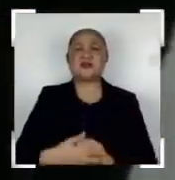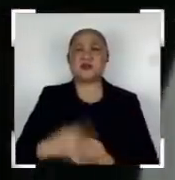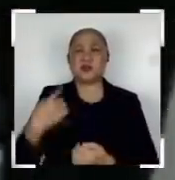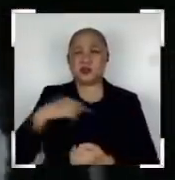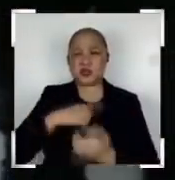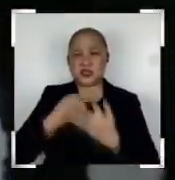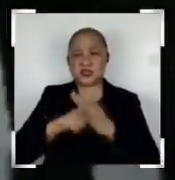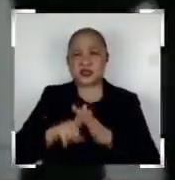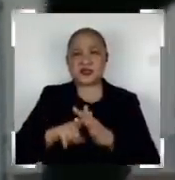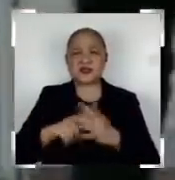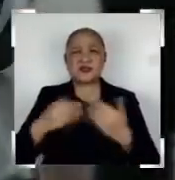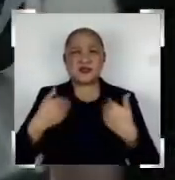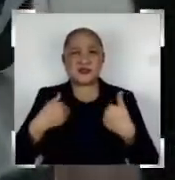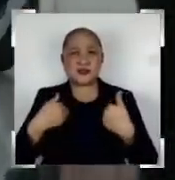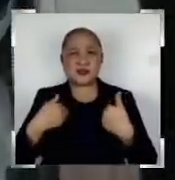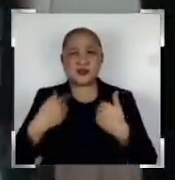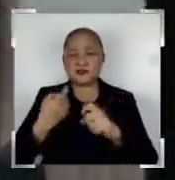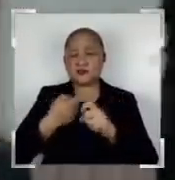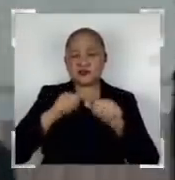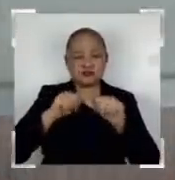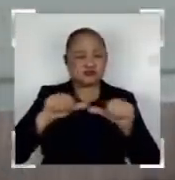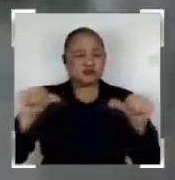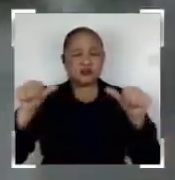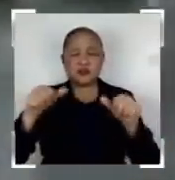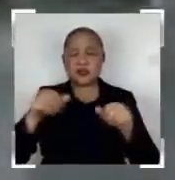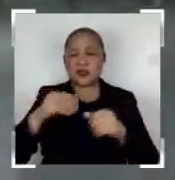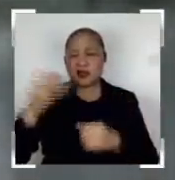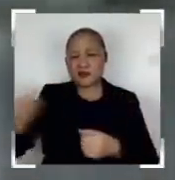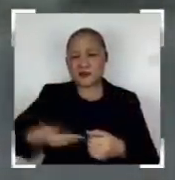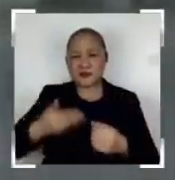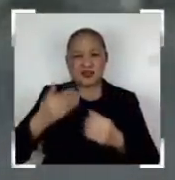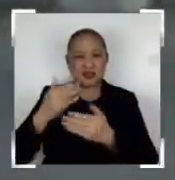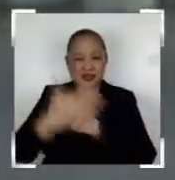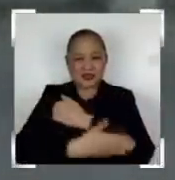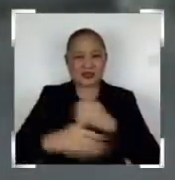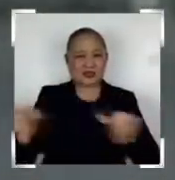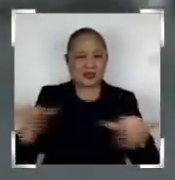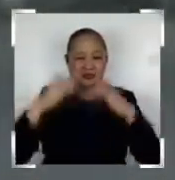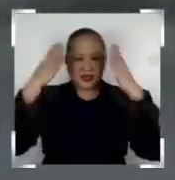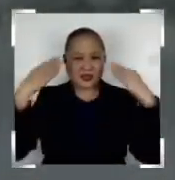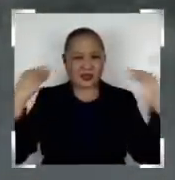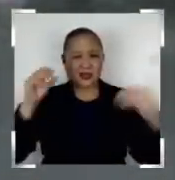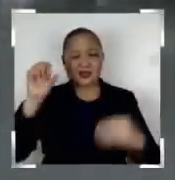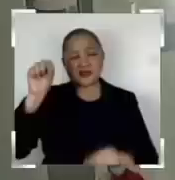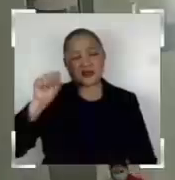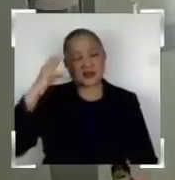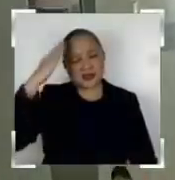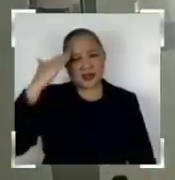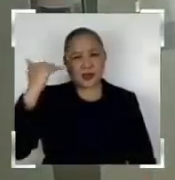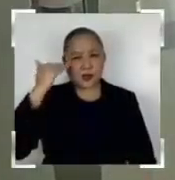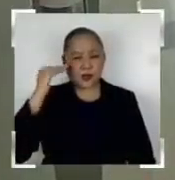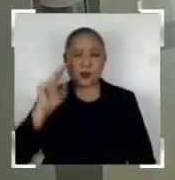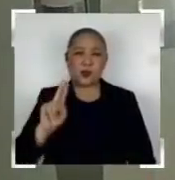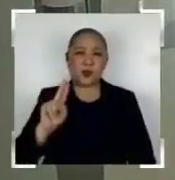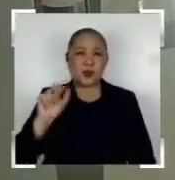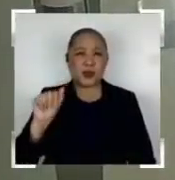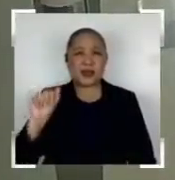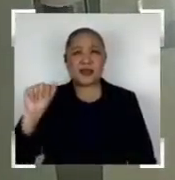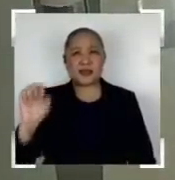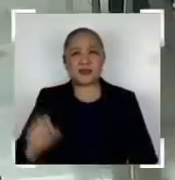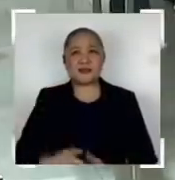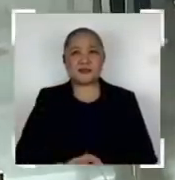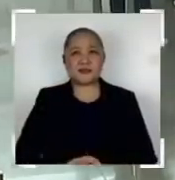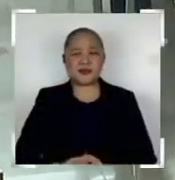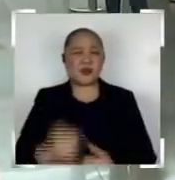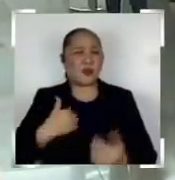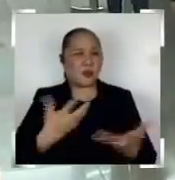inquiries from countries like the Netherlands, South Africa, from the UAE. We wanted to open December 1,